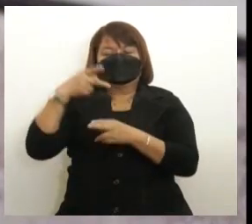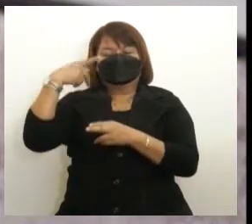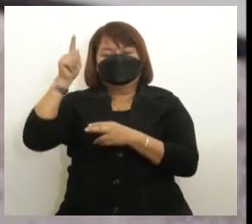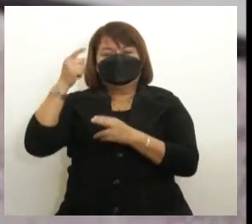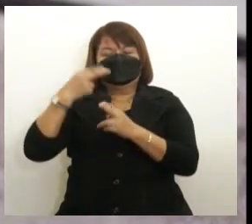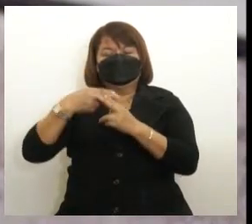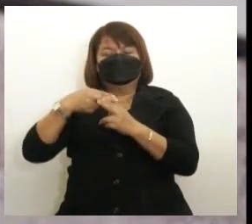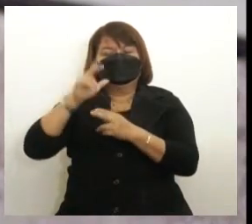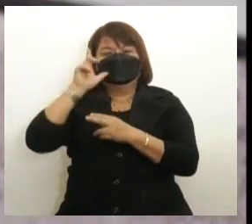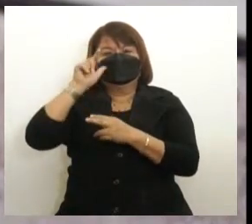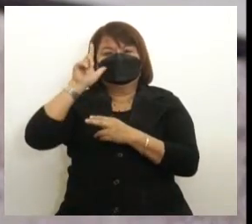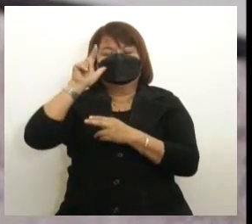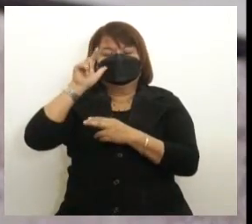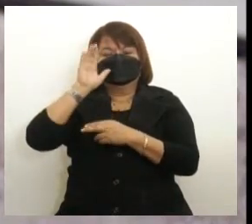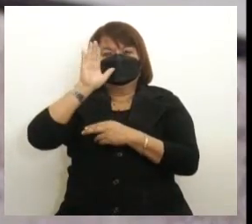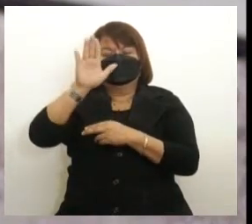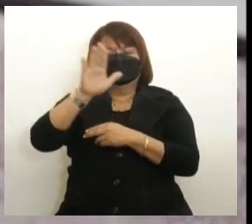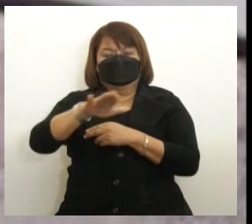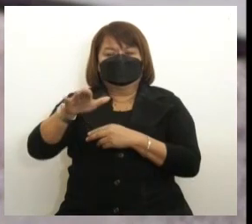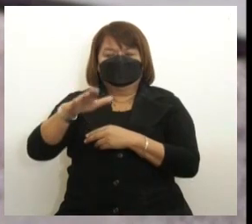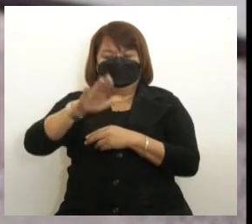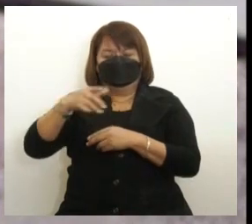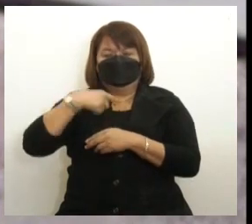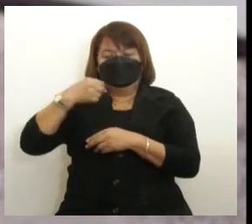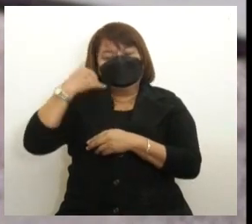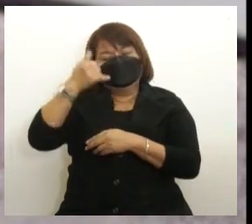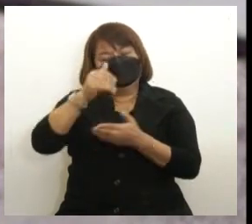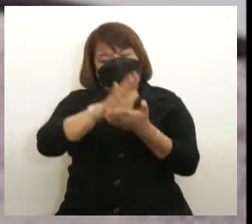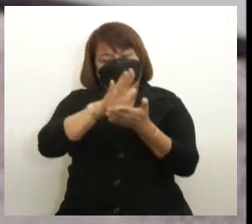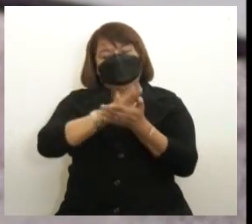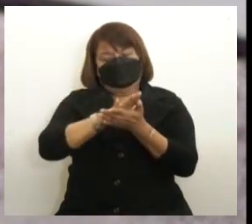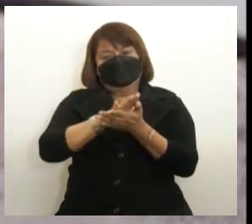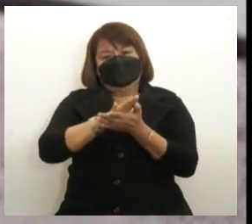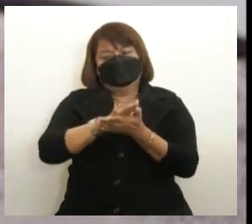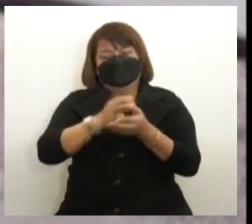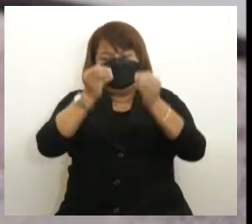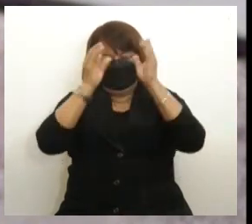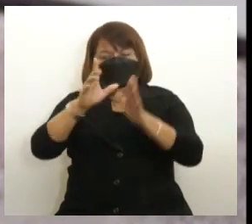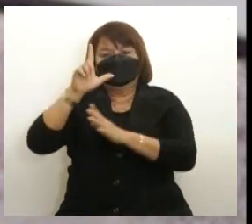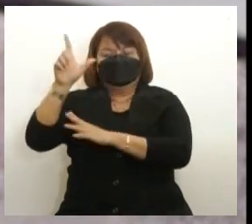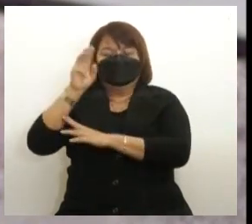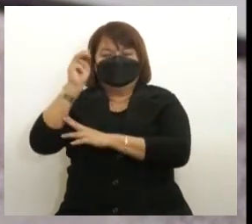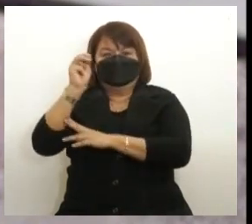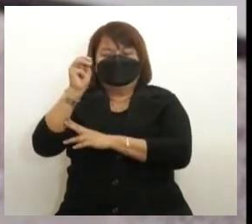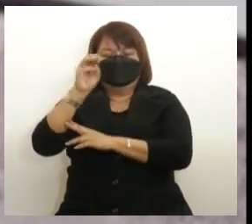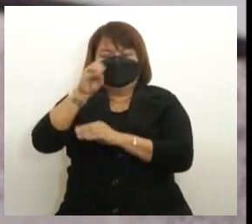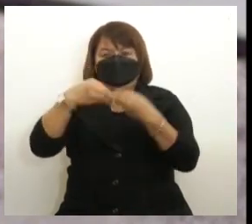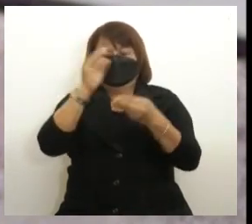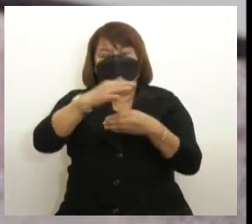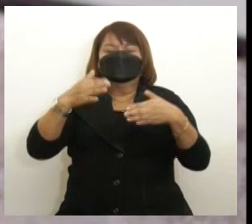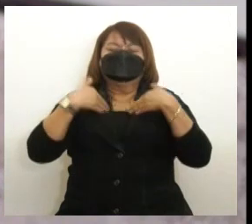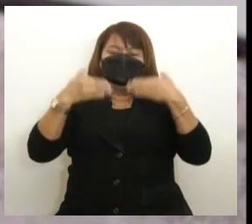ของน้องเนค่ะน้องเนชอบมาโรงเรียนค่ะและที่โรงเรียนคุณครูละไม้สอนให้มีความสนุกมากเลยนะ